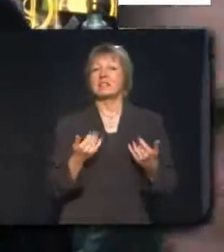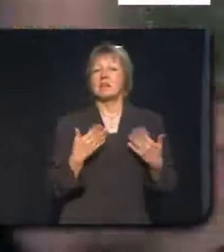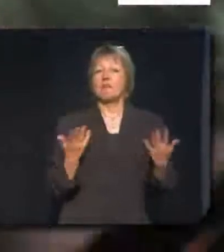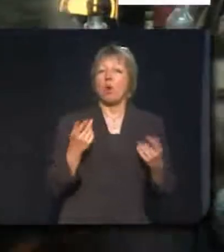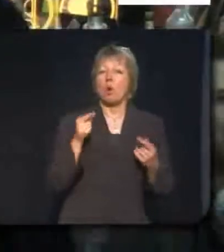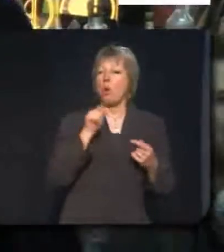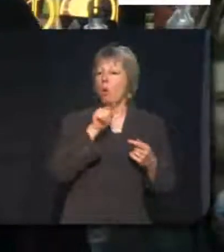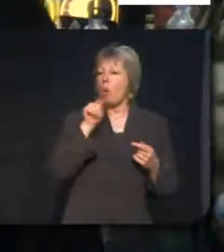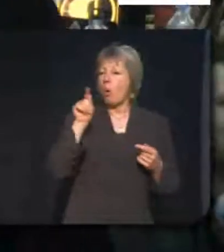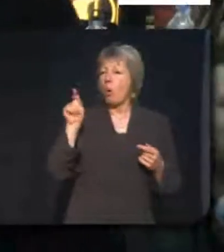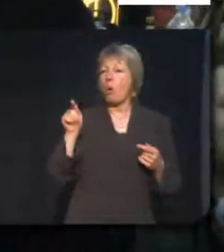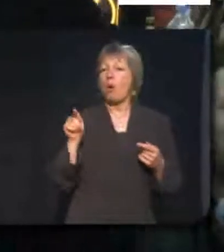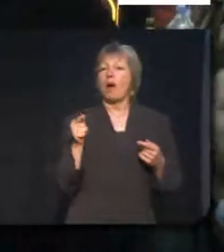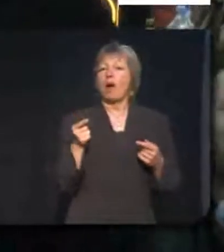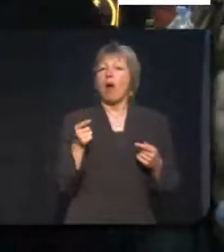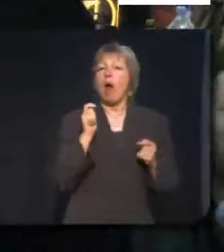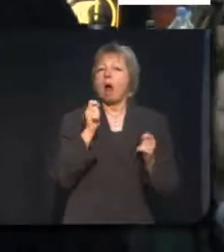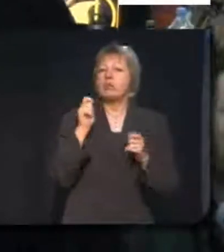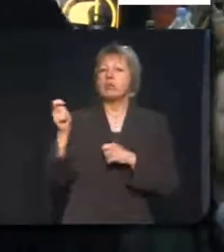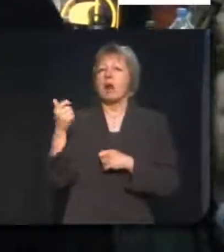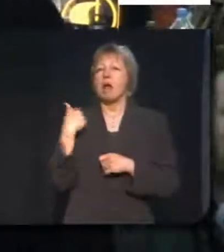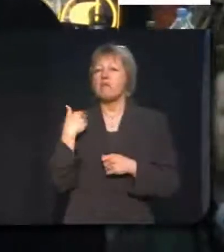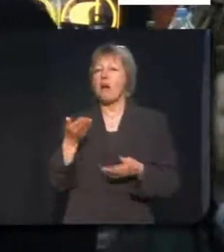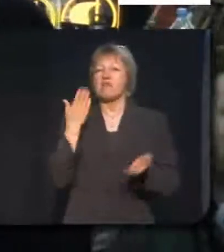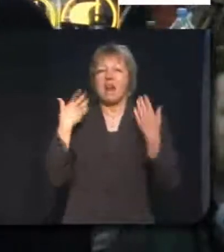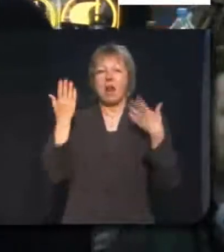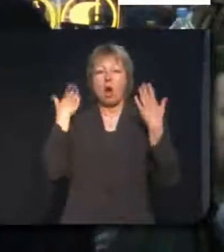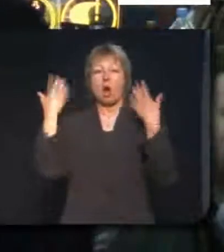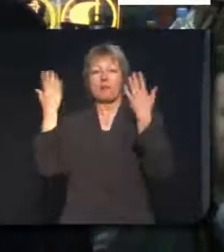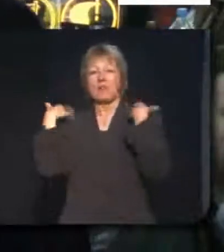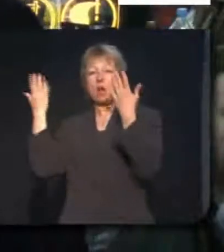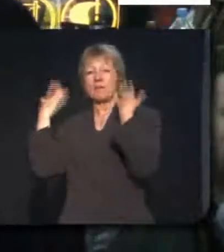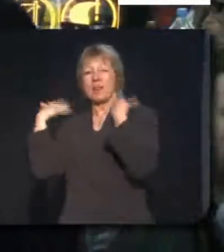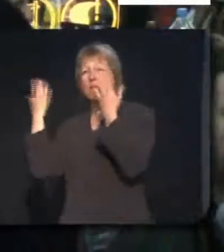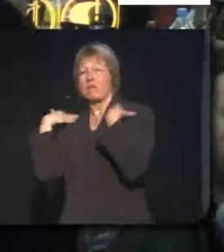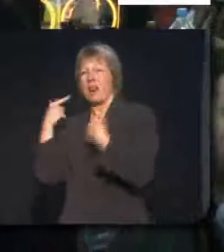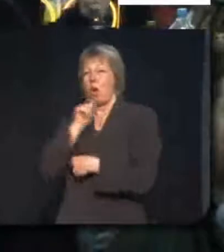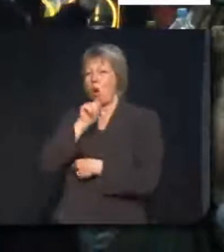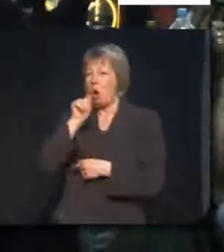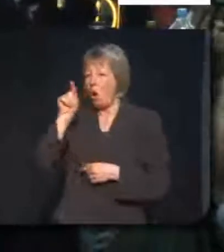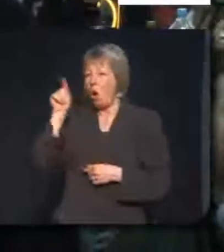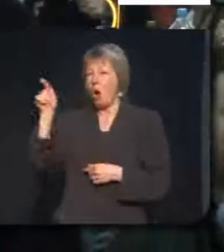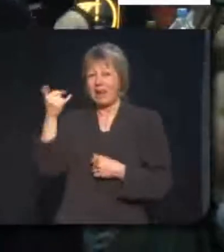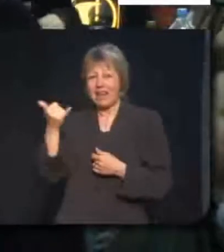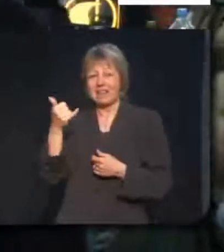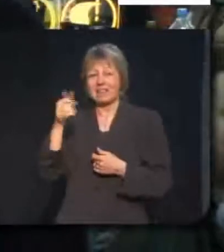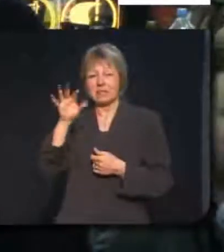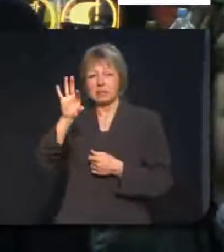Wahl zu essen also diese Anträge die verloren haben jetzt einen Gewinner bestimmt oder wie ist es